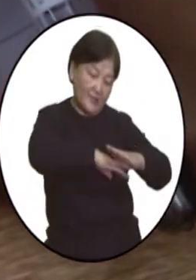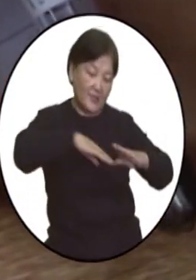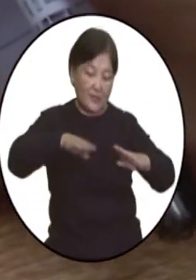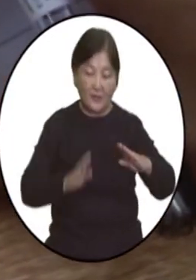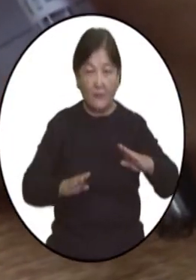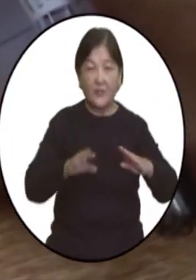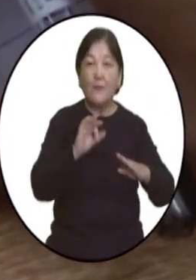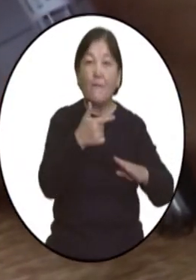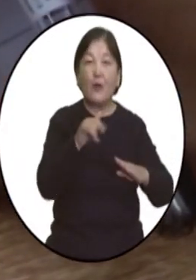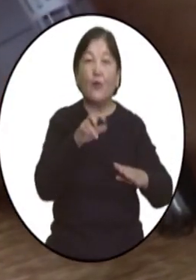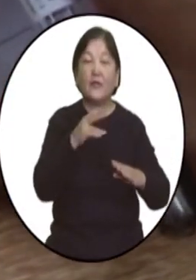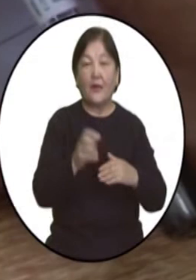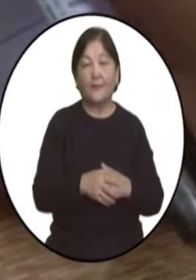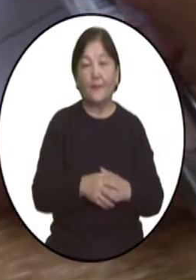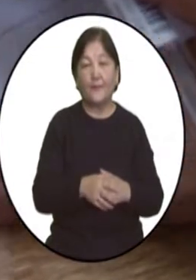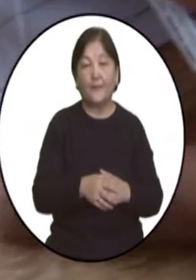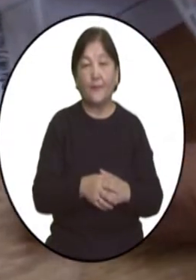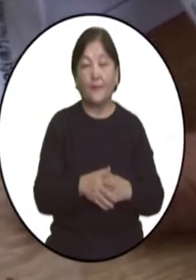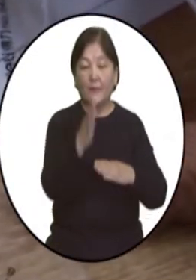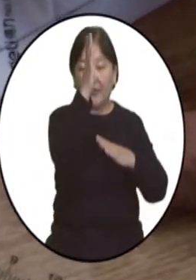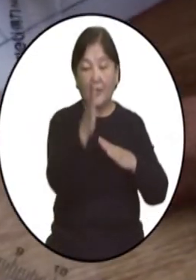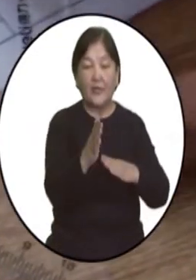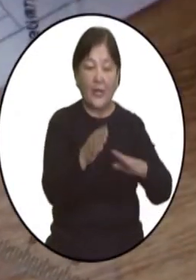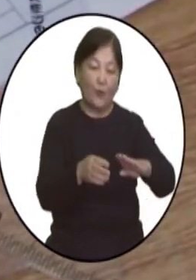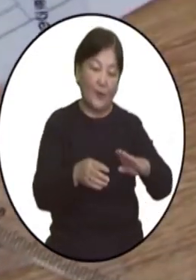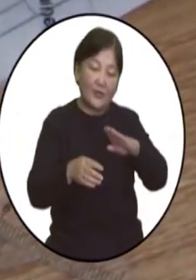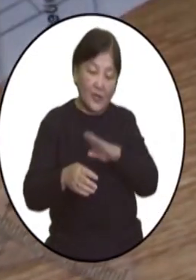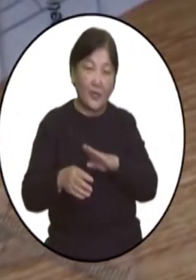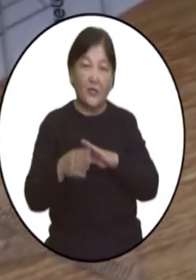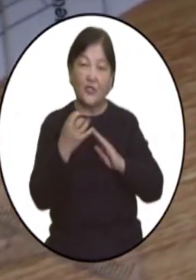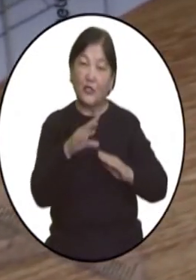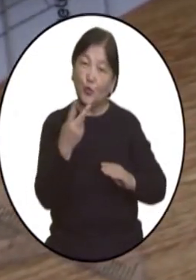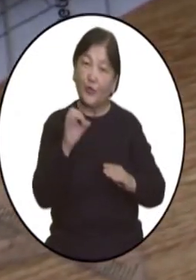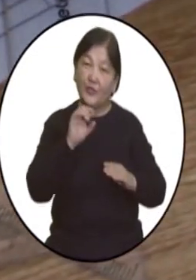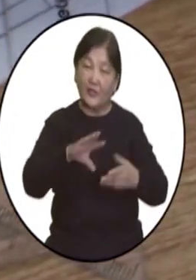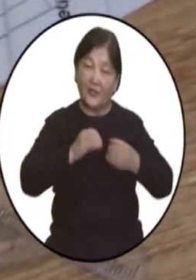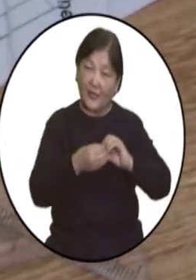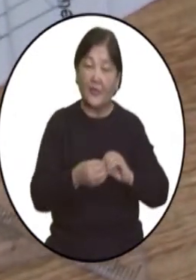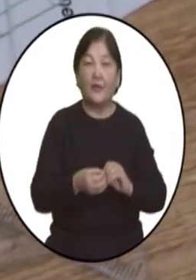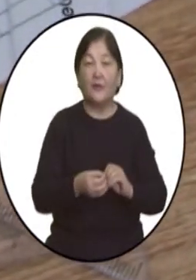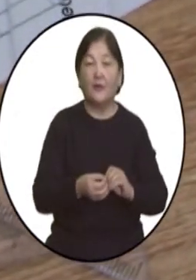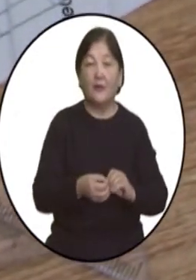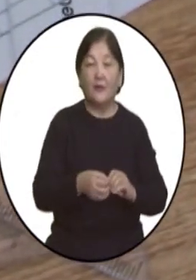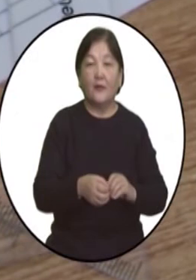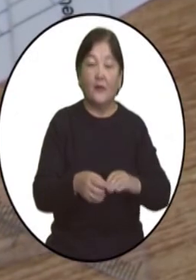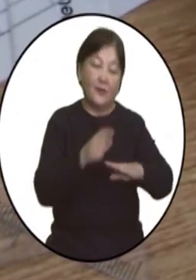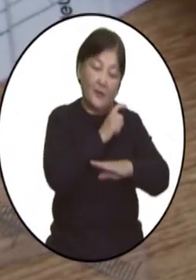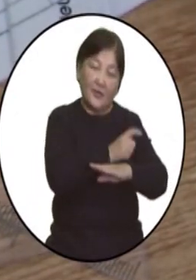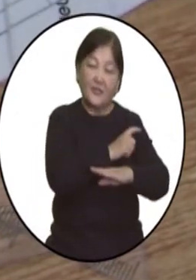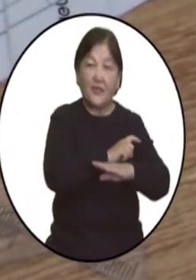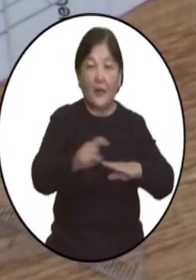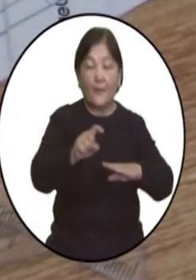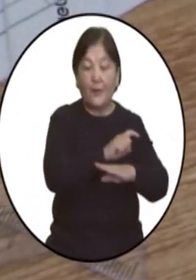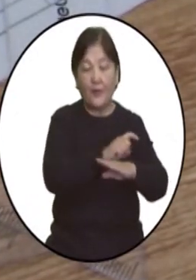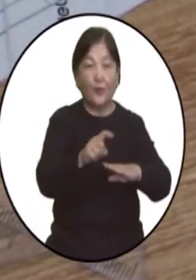Тэнхлэгийн дагуу параллел шилжүүлэлт хийгээд X тэнхлэгтэй параллел нэг шулуун даттай.